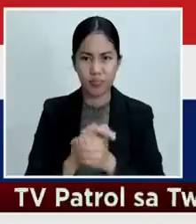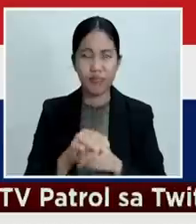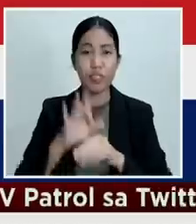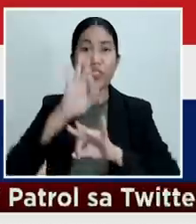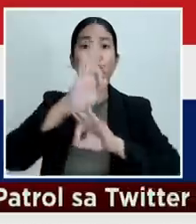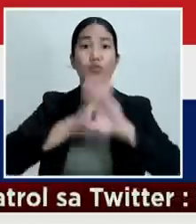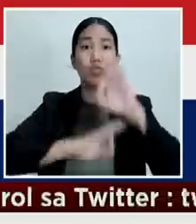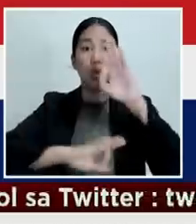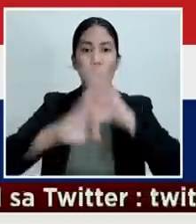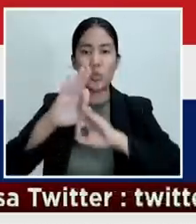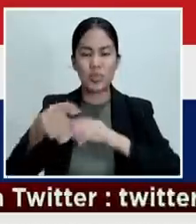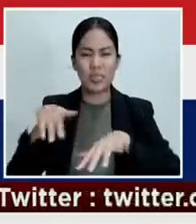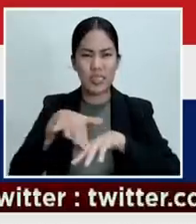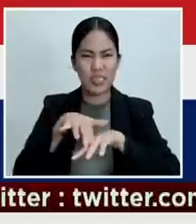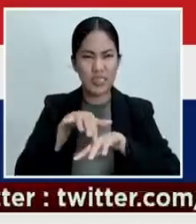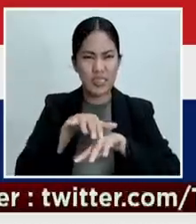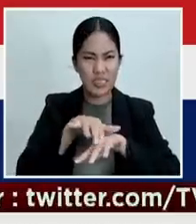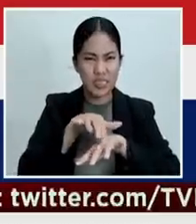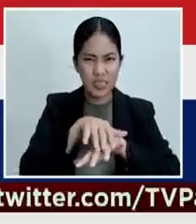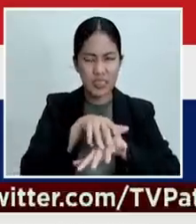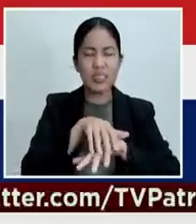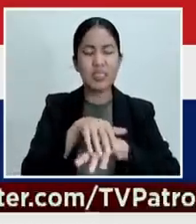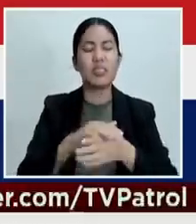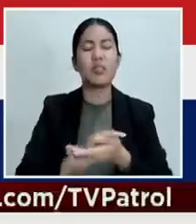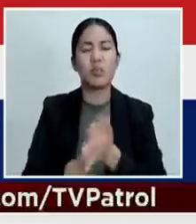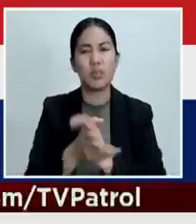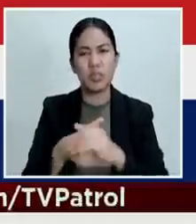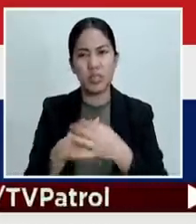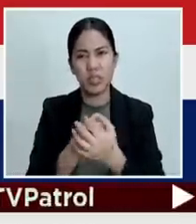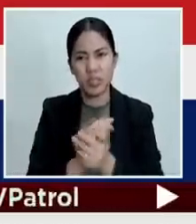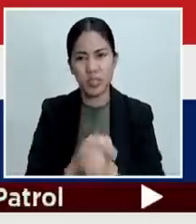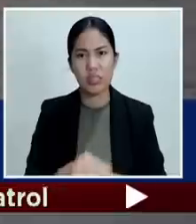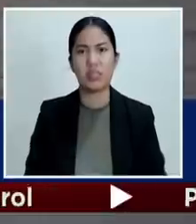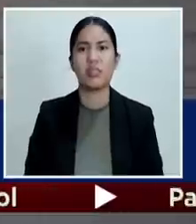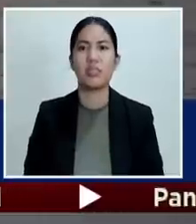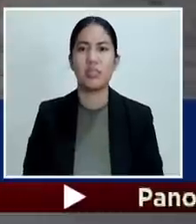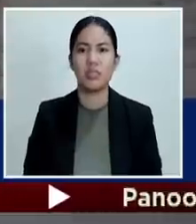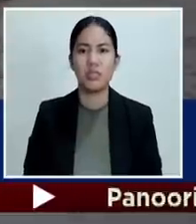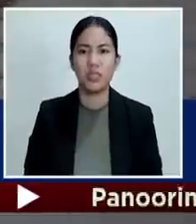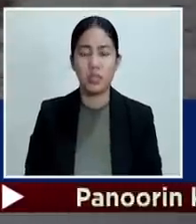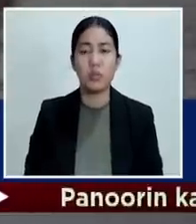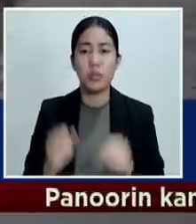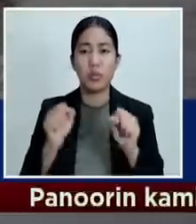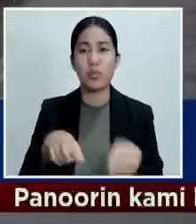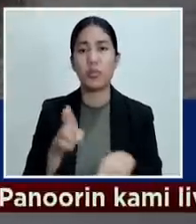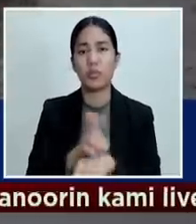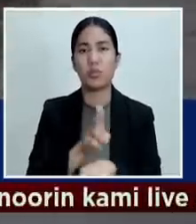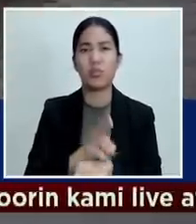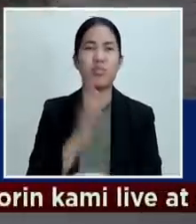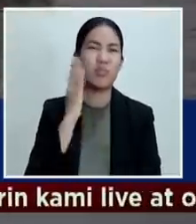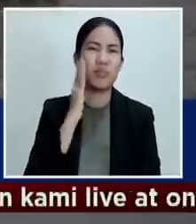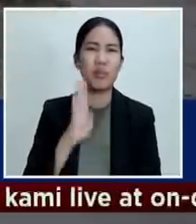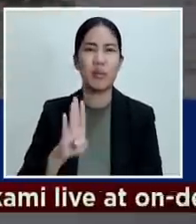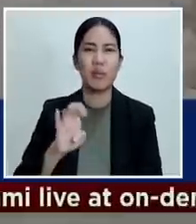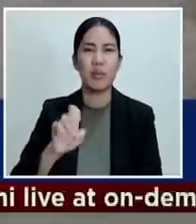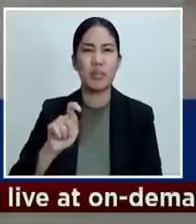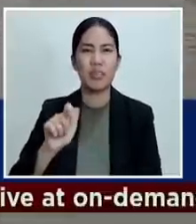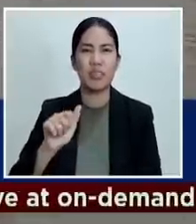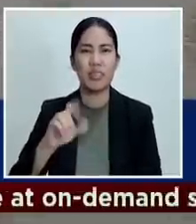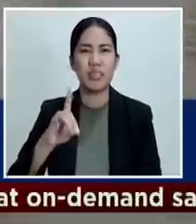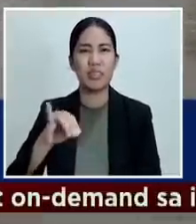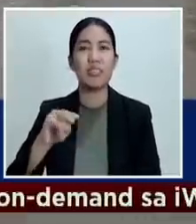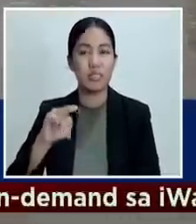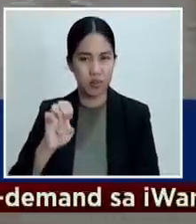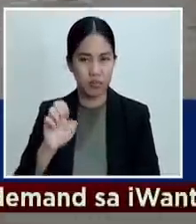narandam pa na parang medyo may sugat. Lagyan pa ang kahit betadine lang. Pwede na yun. Baha pa rin ang karamihan sa mga kalsada